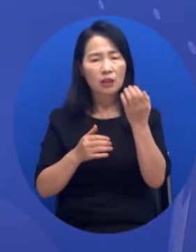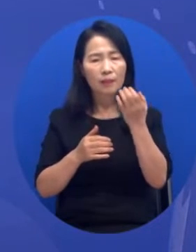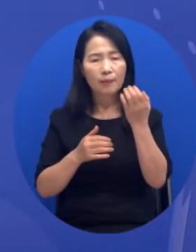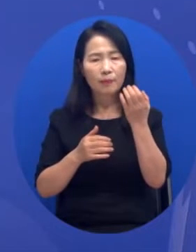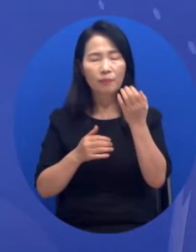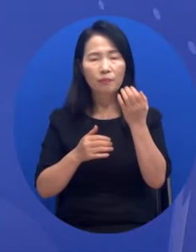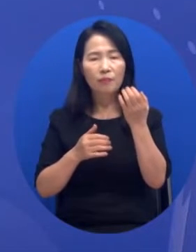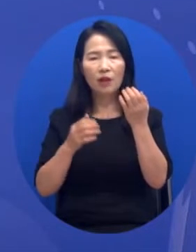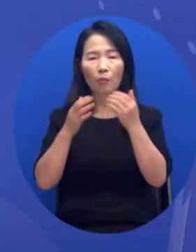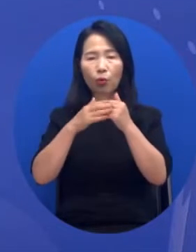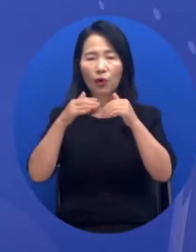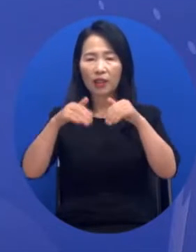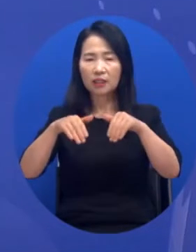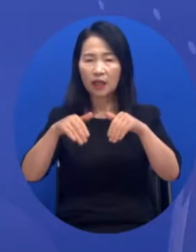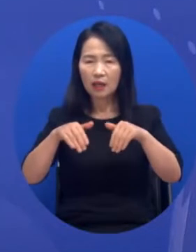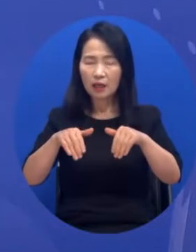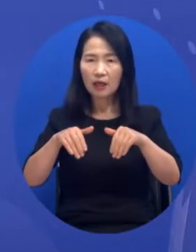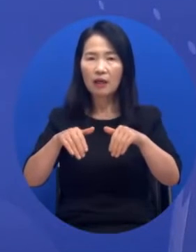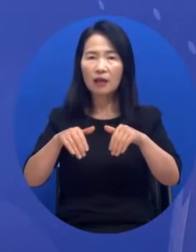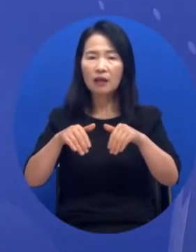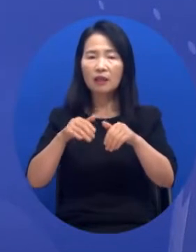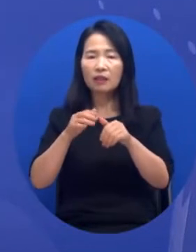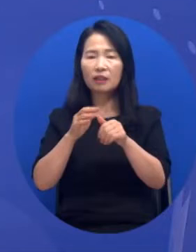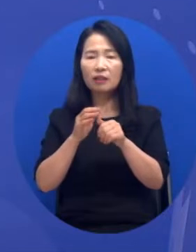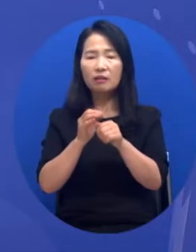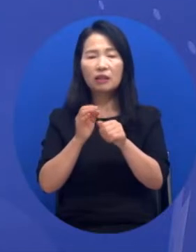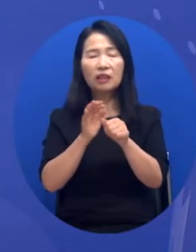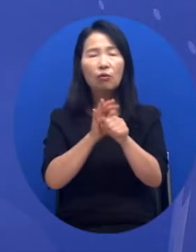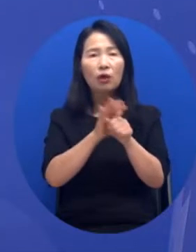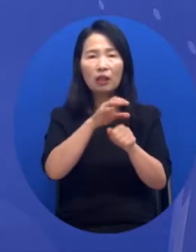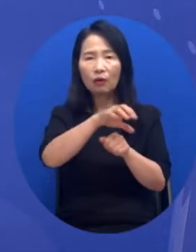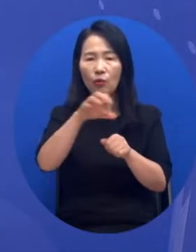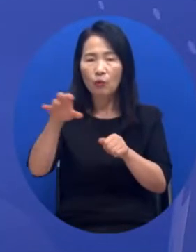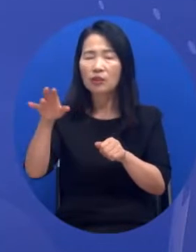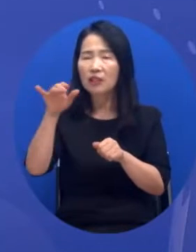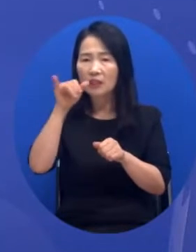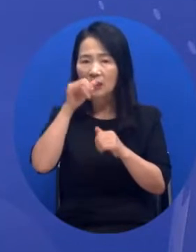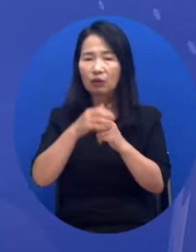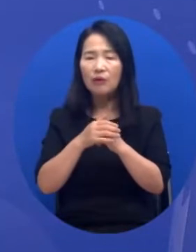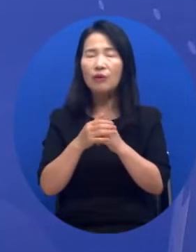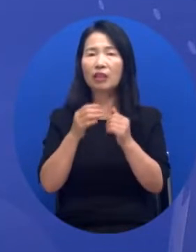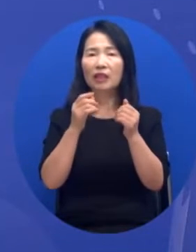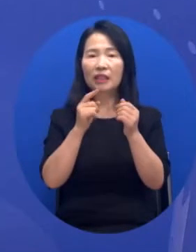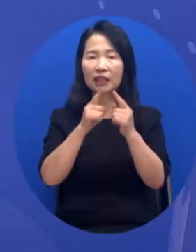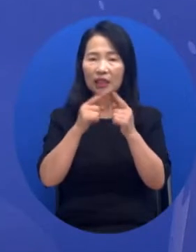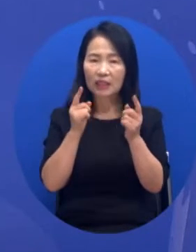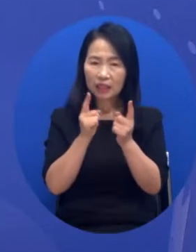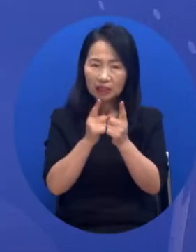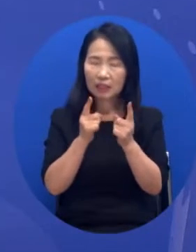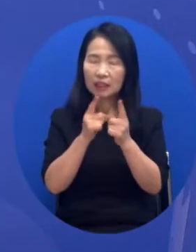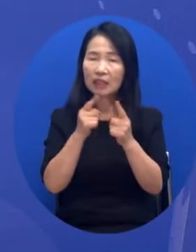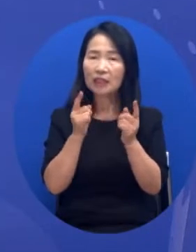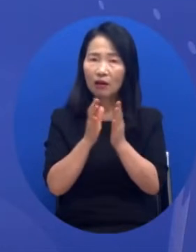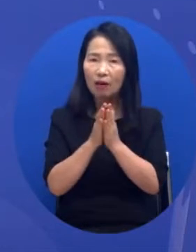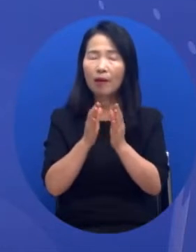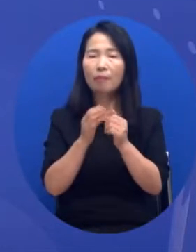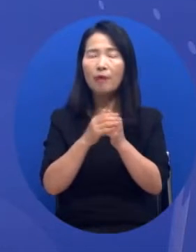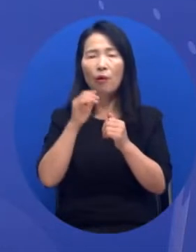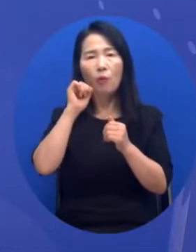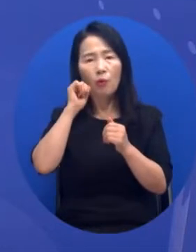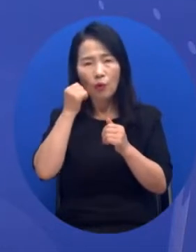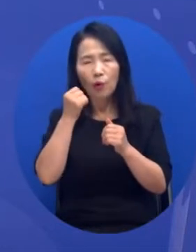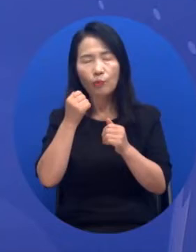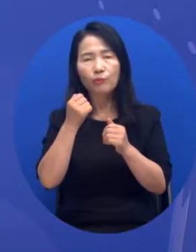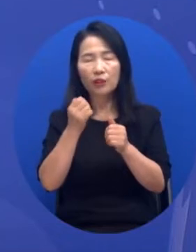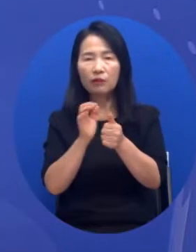그 목회자 지역 목장이 있습니다. 네. 거기서 직접 그 어려운 부분들을 들어주고